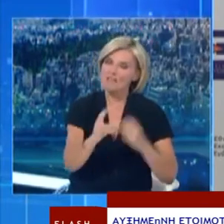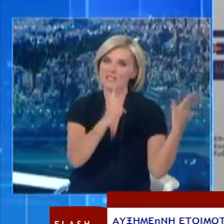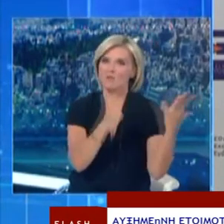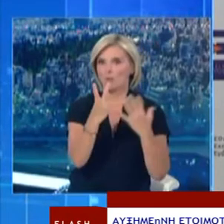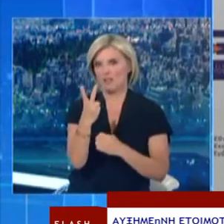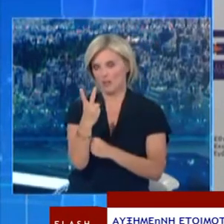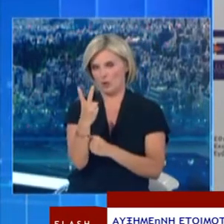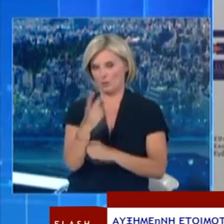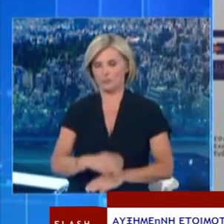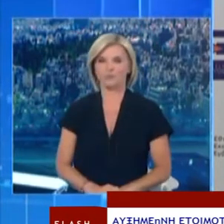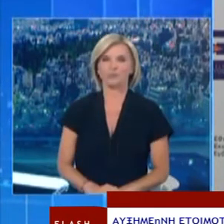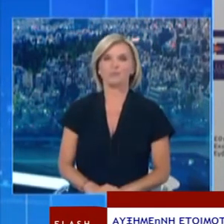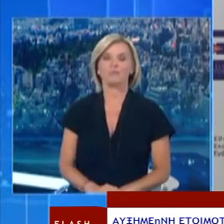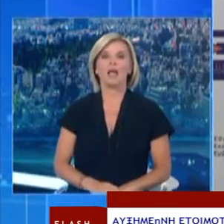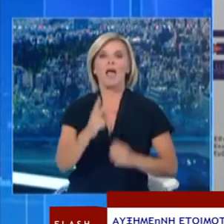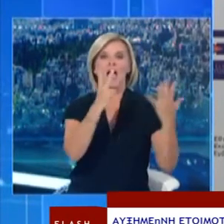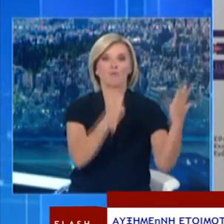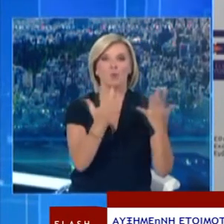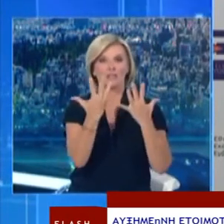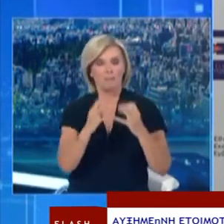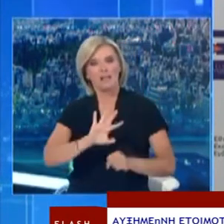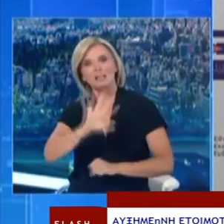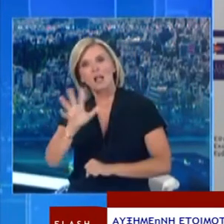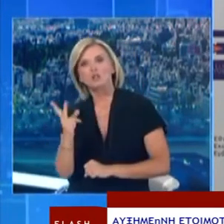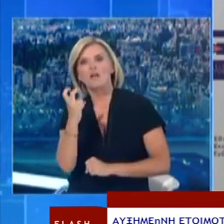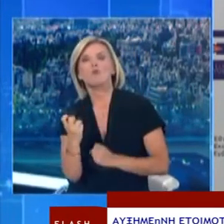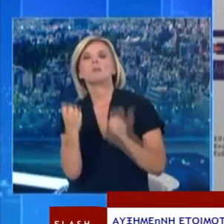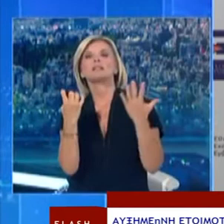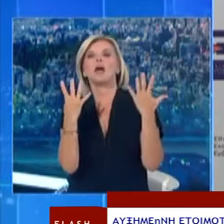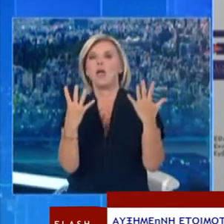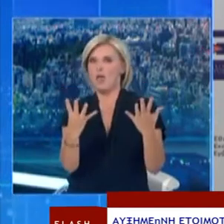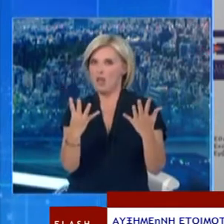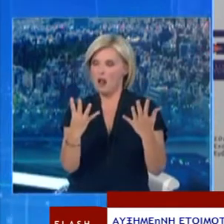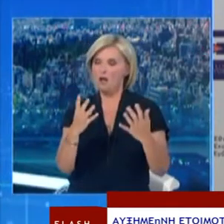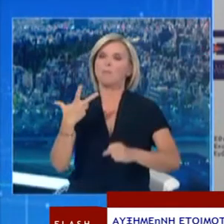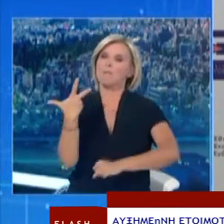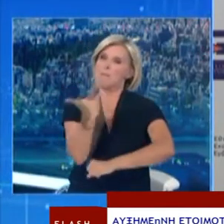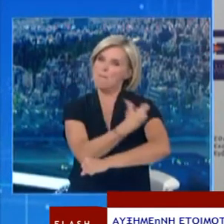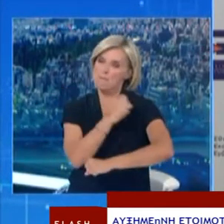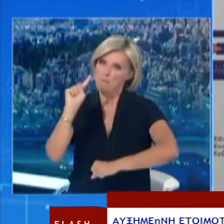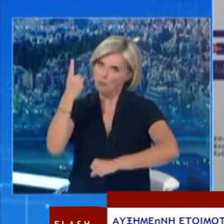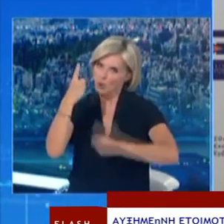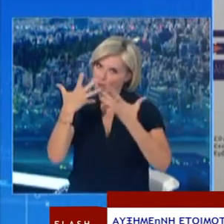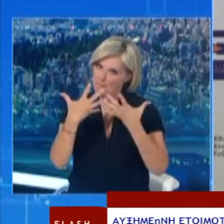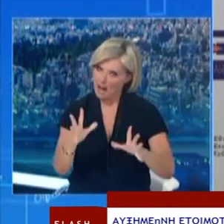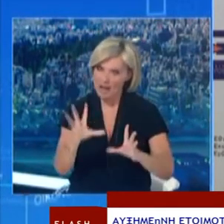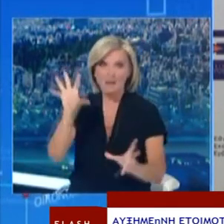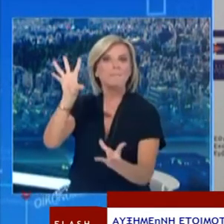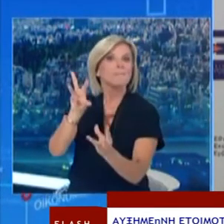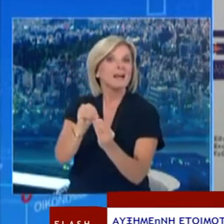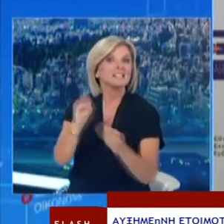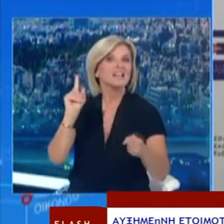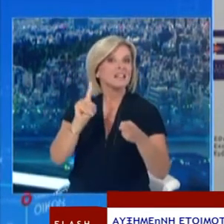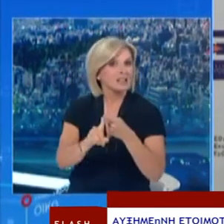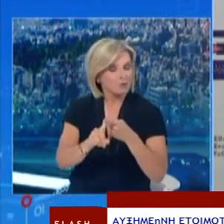75-79, το 83,8% έχει ήδη εμβολιαστεί με τουλάχιστον μία δόση και αν υπολογίσουμε με τα ραντεβού, αυτό θα ανέλθει στο